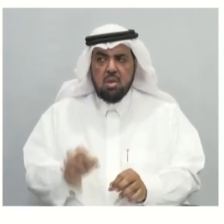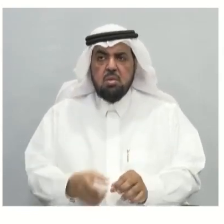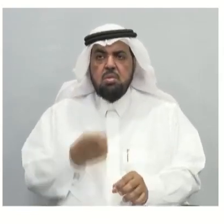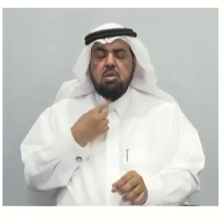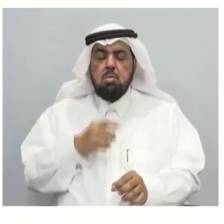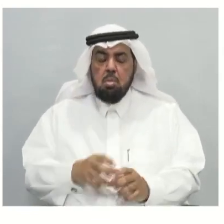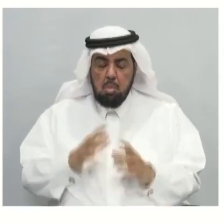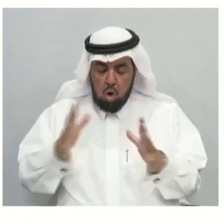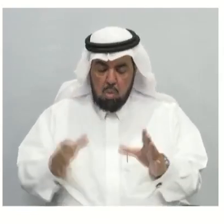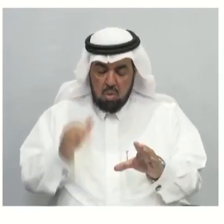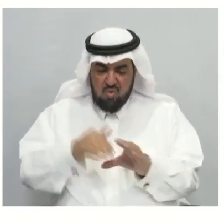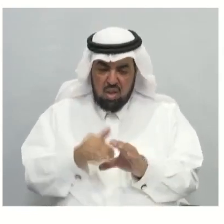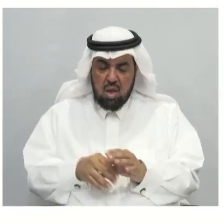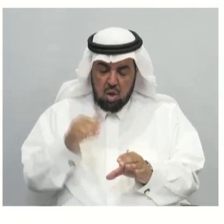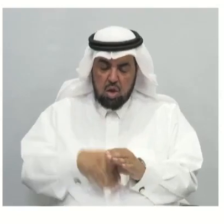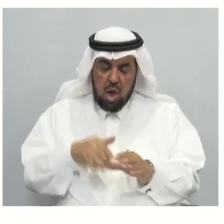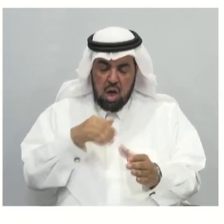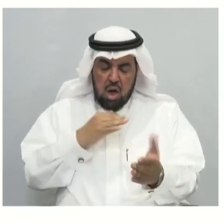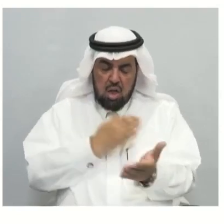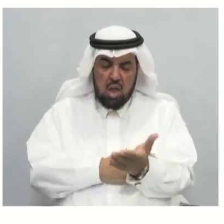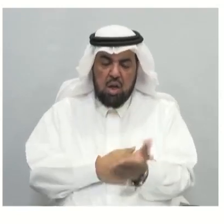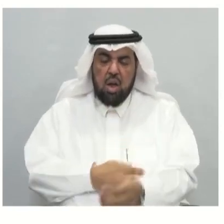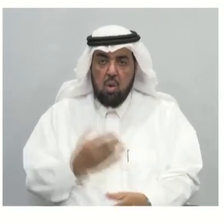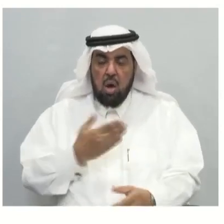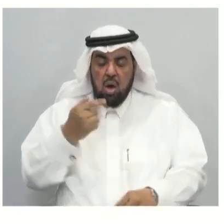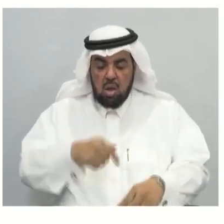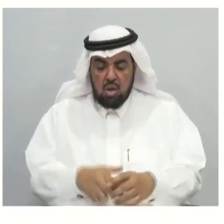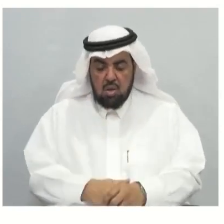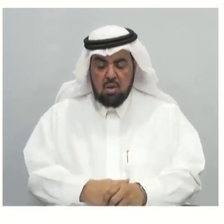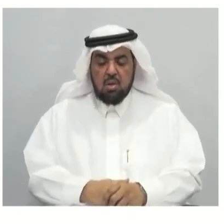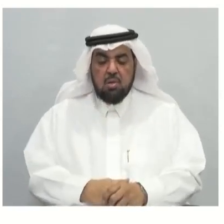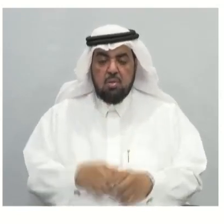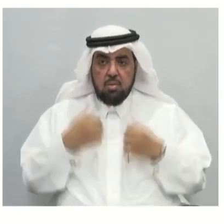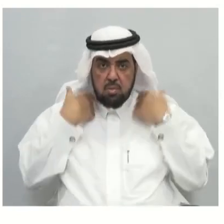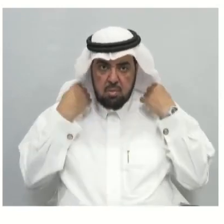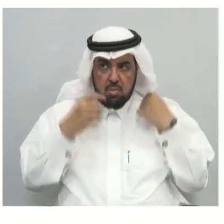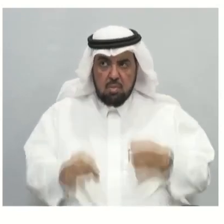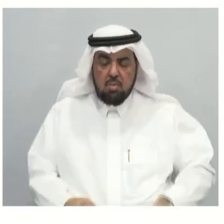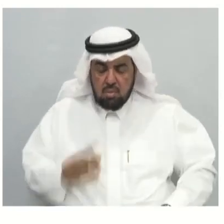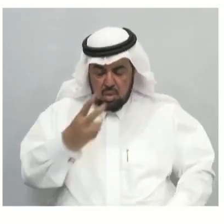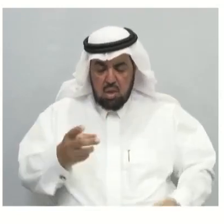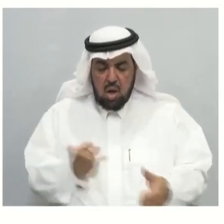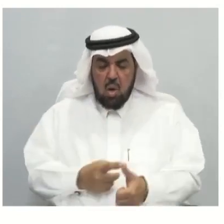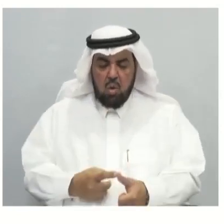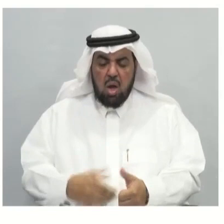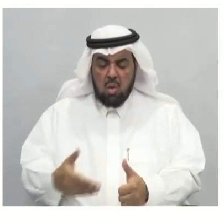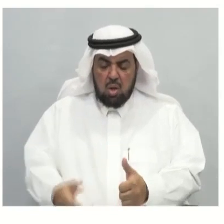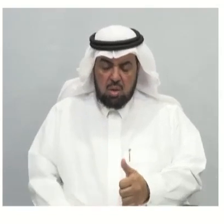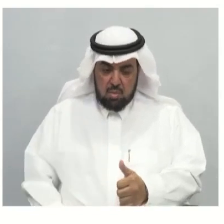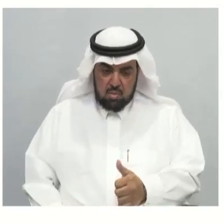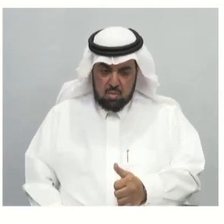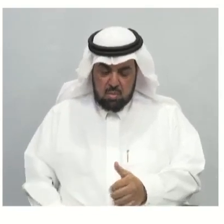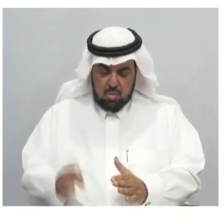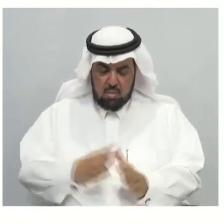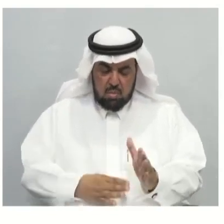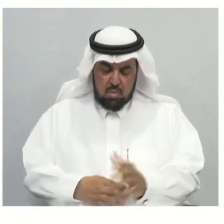المعلومات المفصله يدخل داخل التقرير او يقرا في داخل التقرير الملخص يعطي نظره اوليه دائما النص